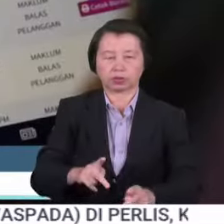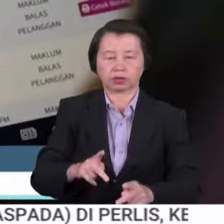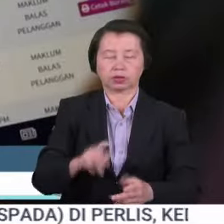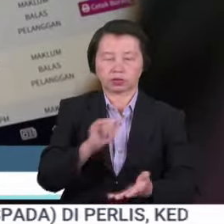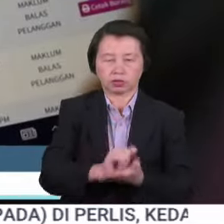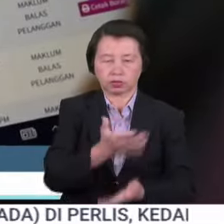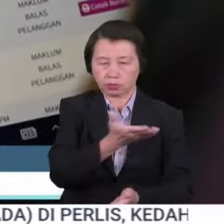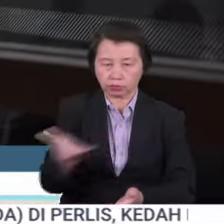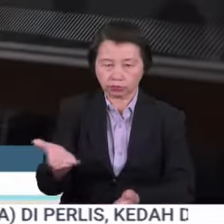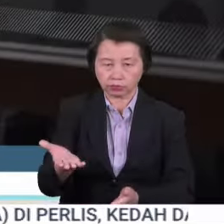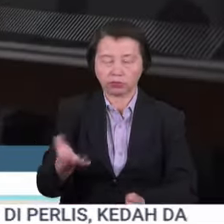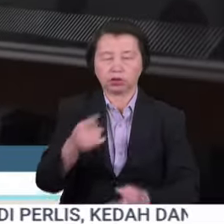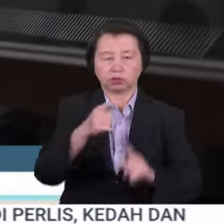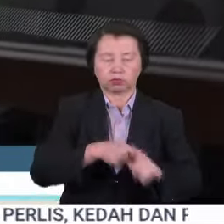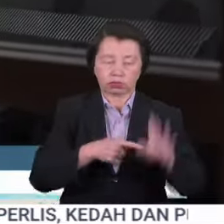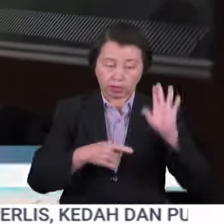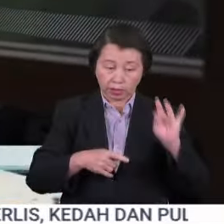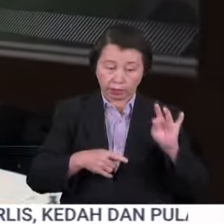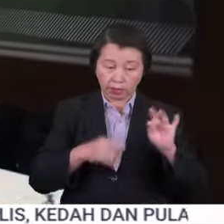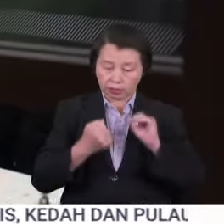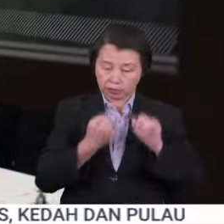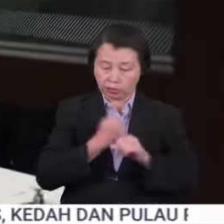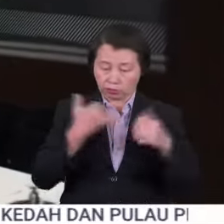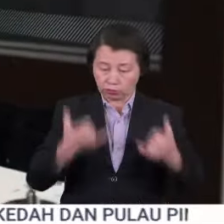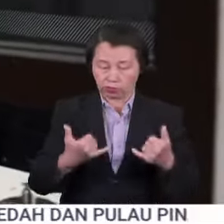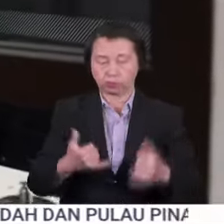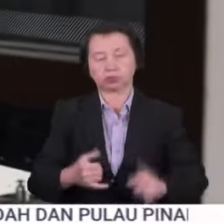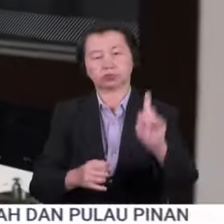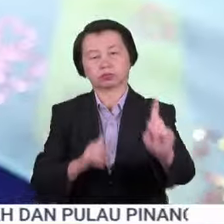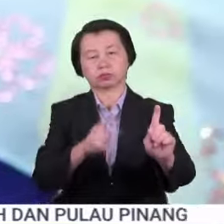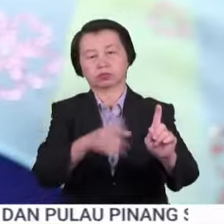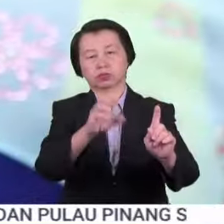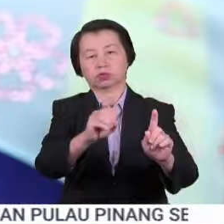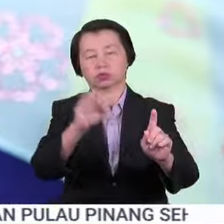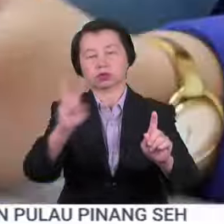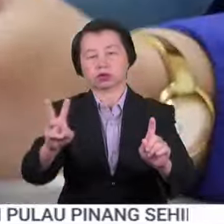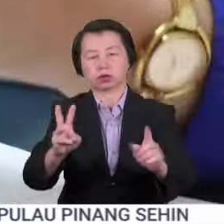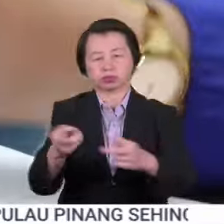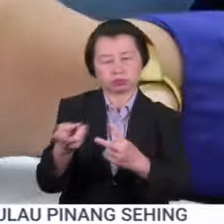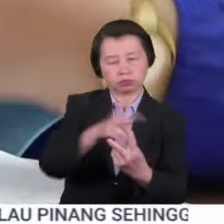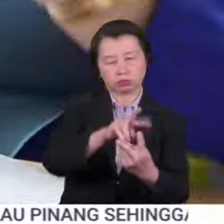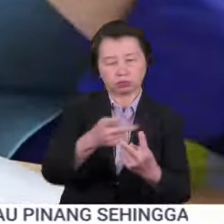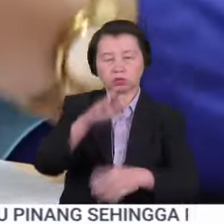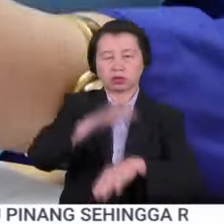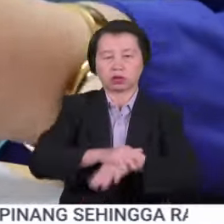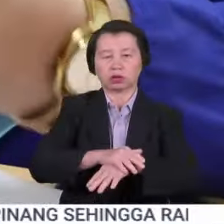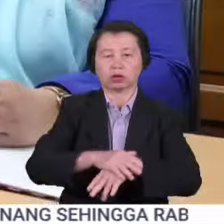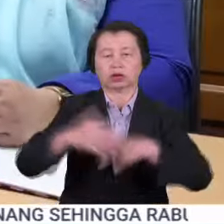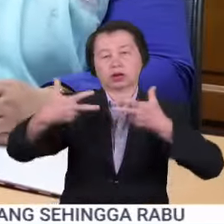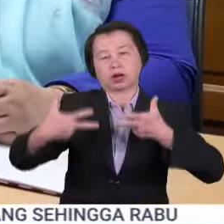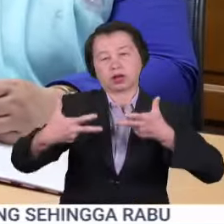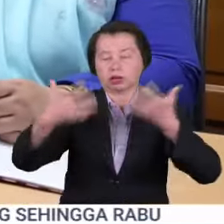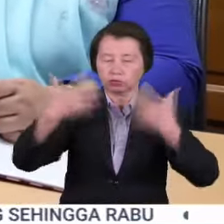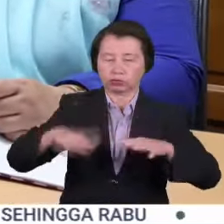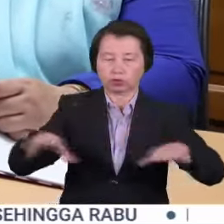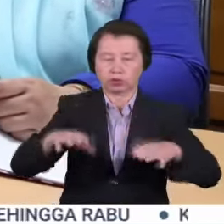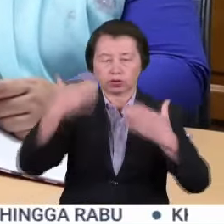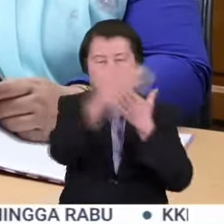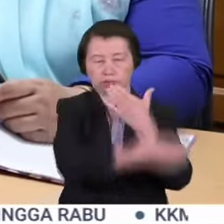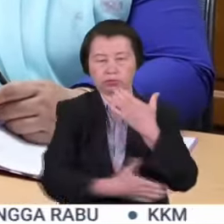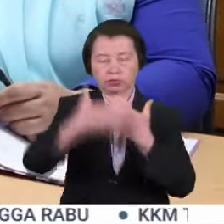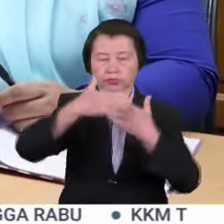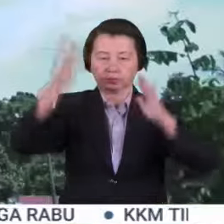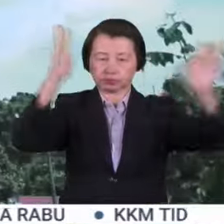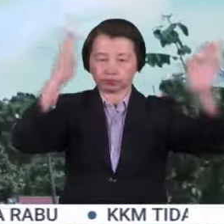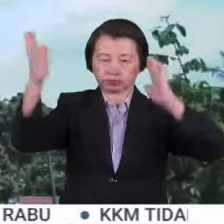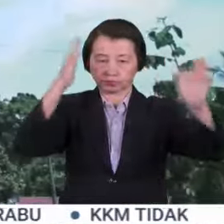terlibat. Setakat Ogos tahun ini, sebanyak 106 sesi pengantaraan dalam talian telah dijalankan di seluruh